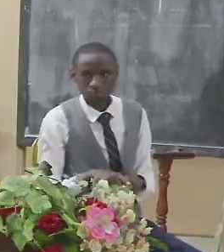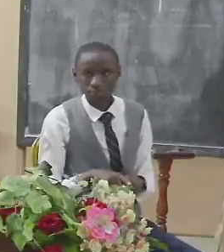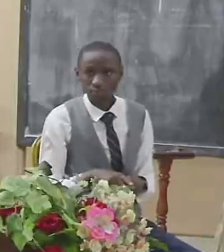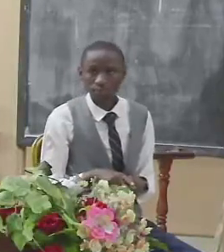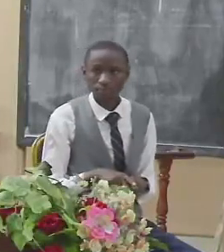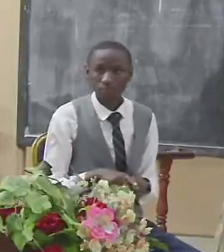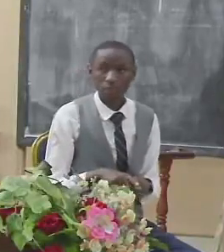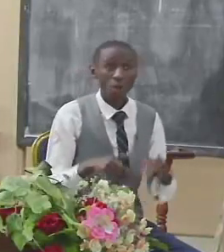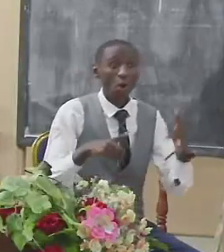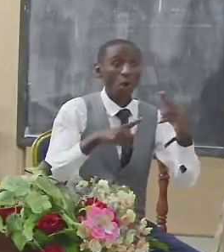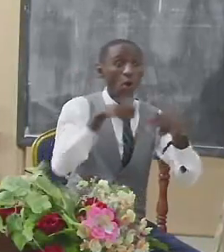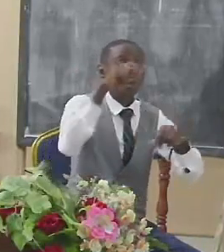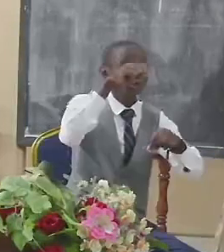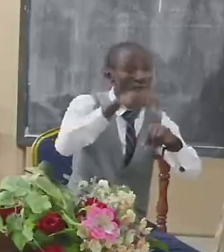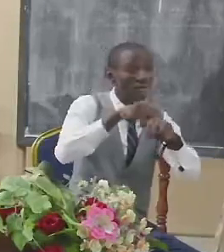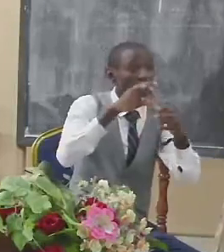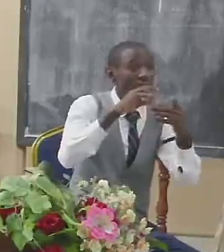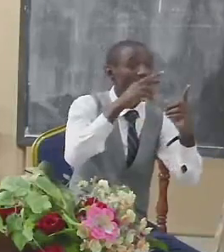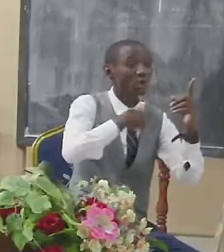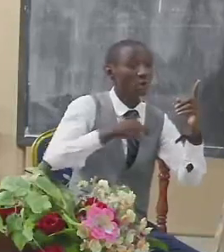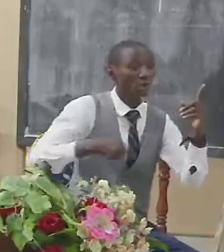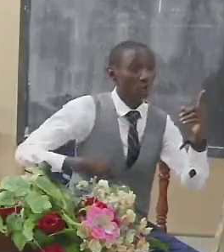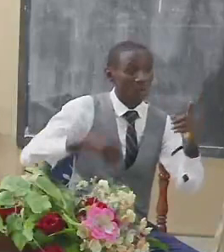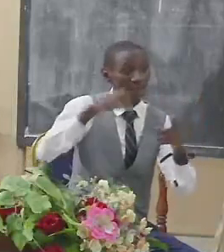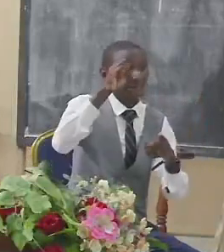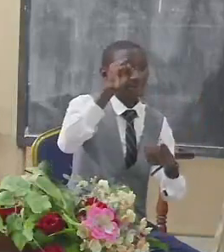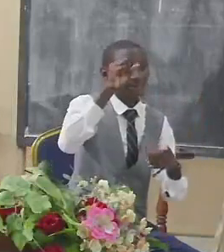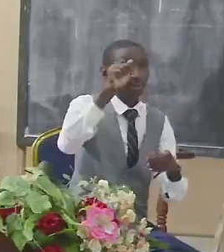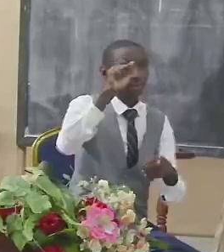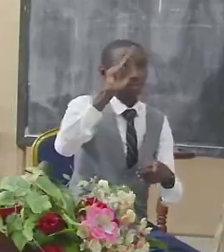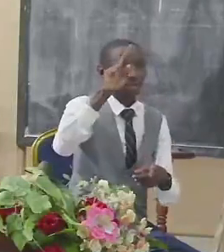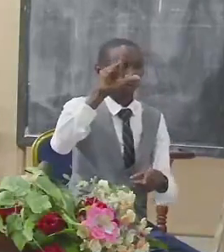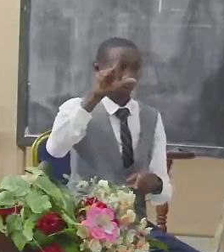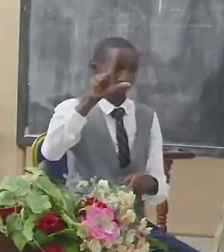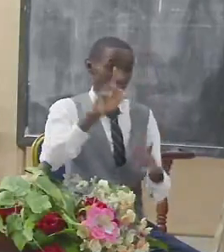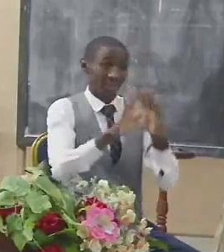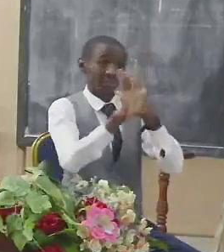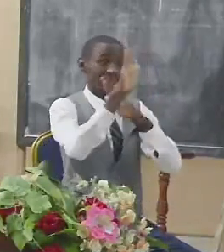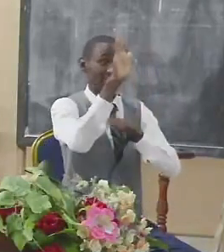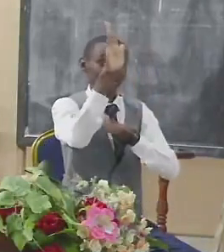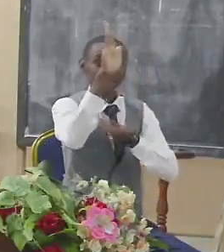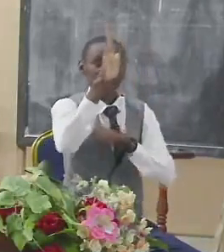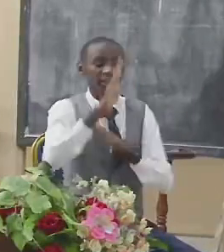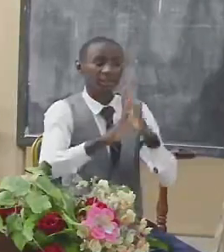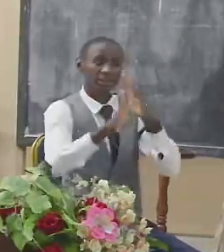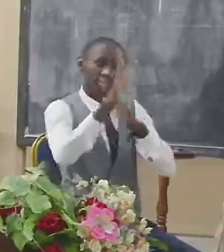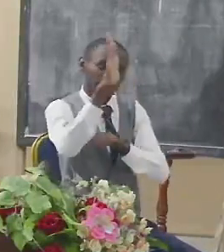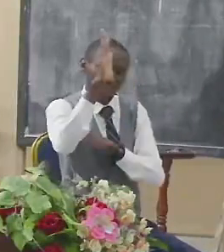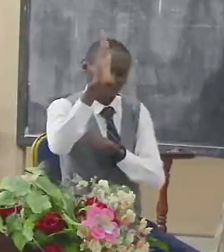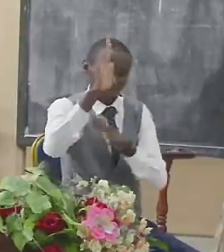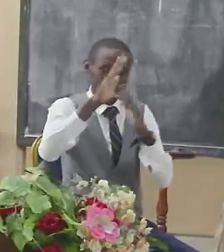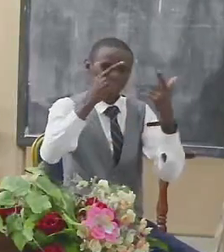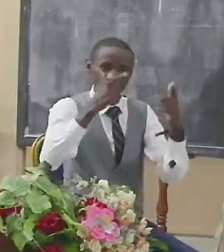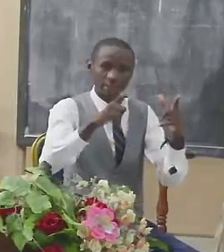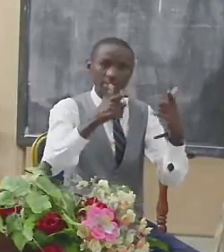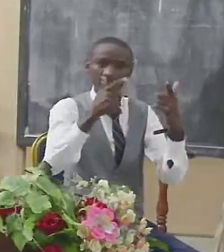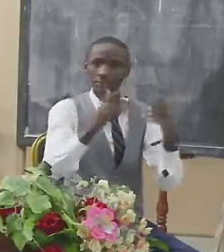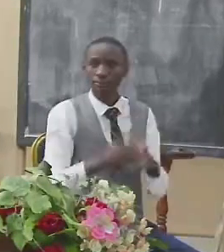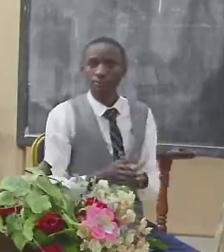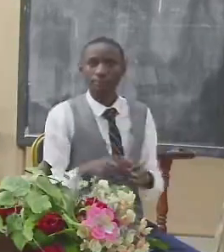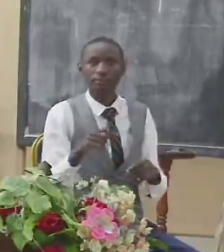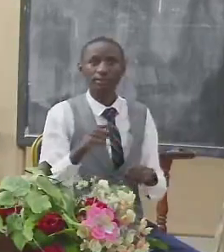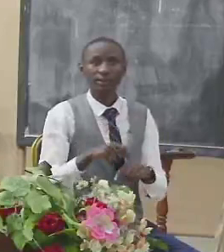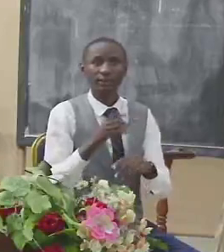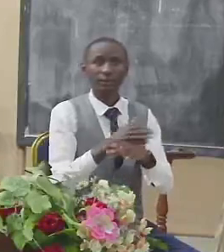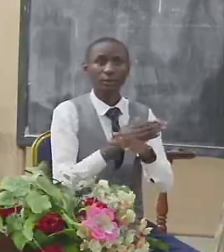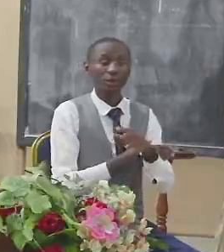Du temps du roi Saul. Kwa wakati wa mfalme Saulo, Dieu a parlé, il était en train de partir. Soit wakati kunaenda. Le temps du